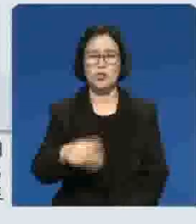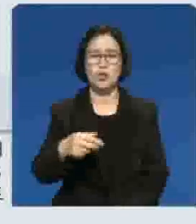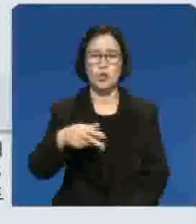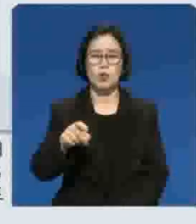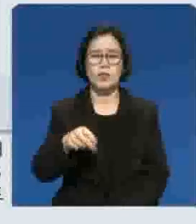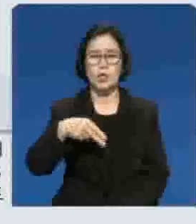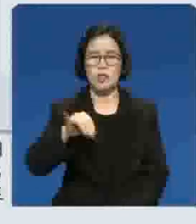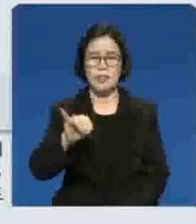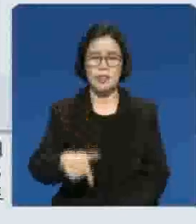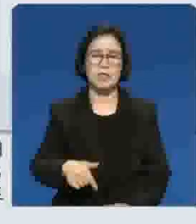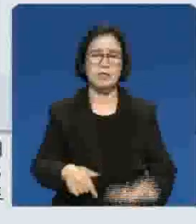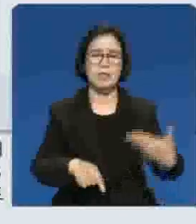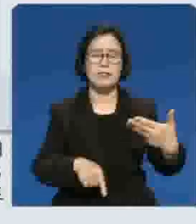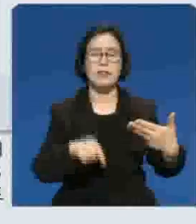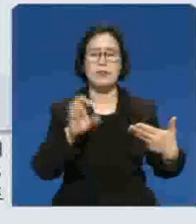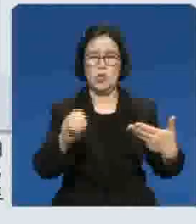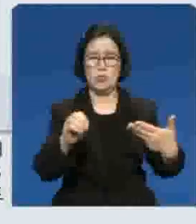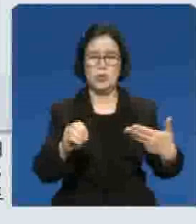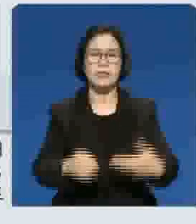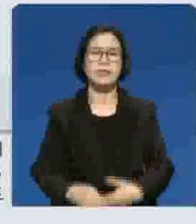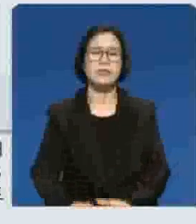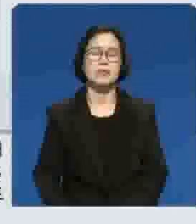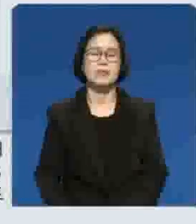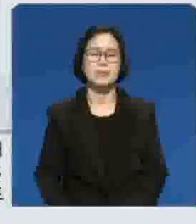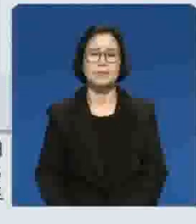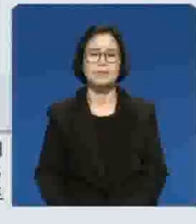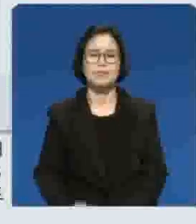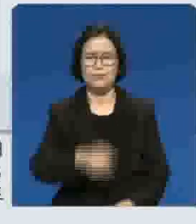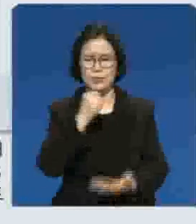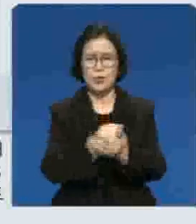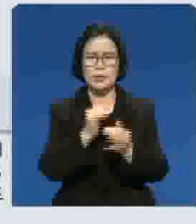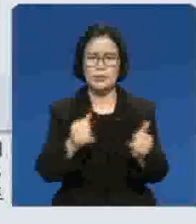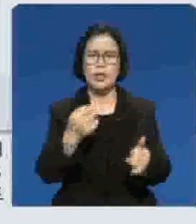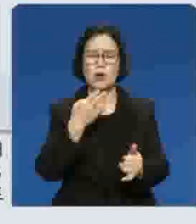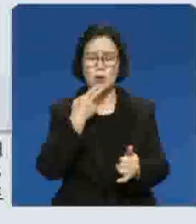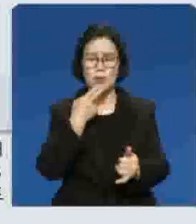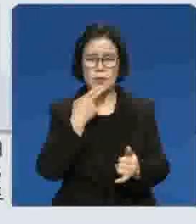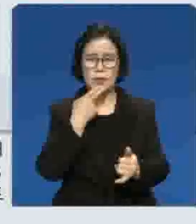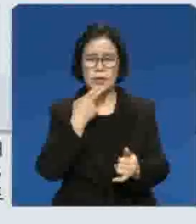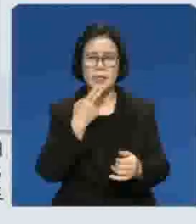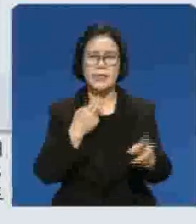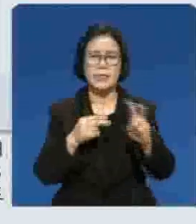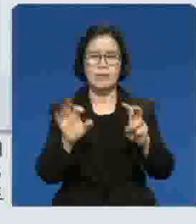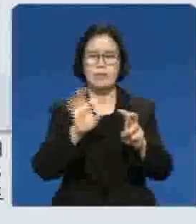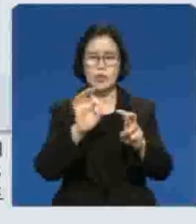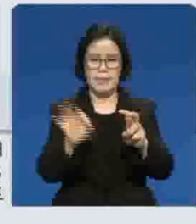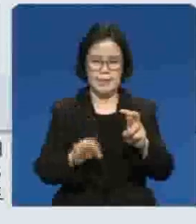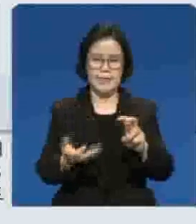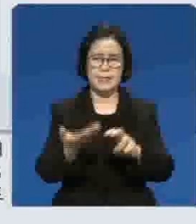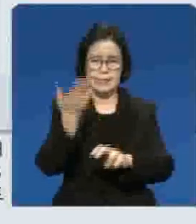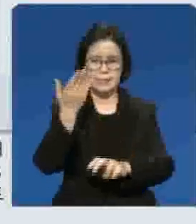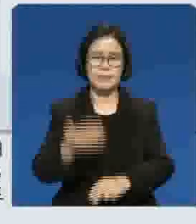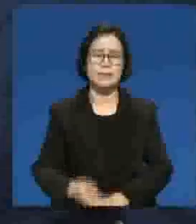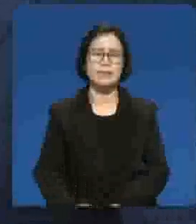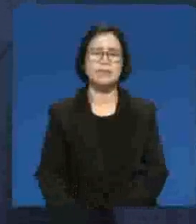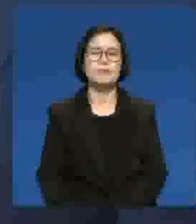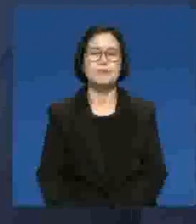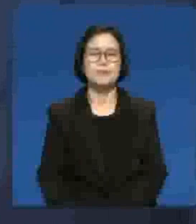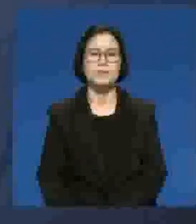조정식 의원 8.0% 순이었고 적임자가 없다는 응답이 20%를 넘었습니다.